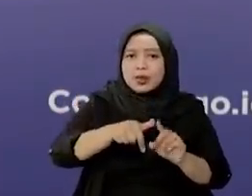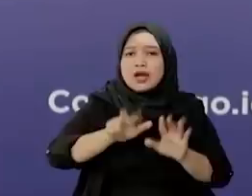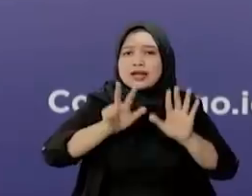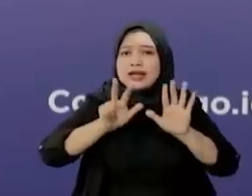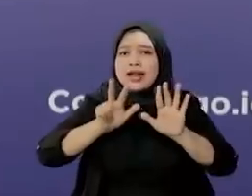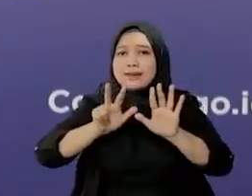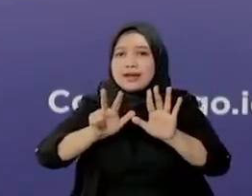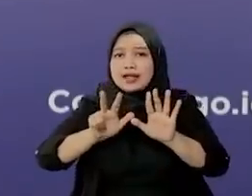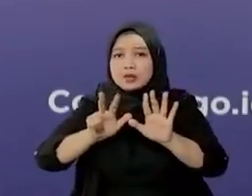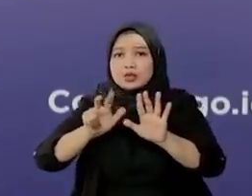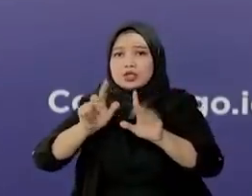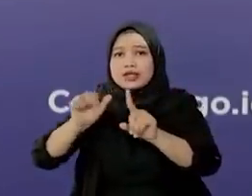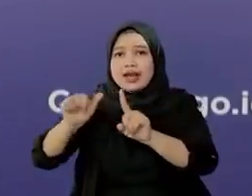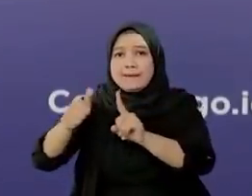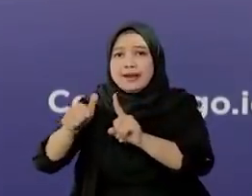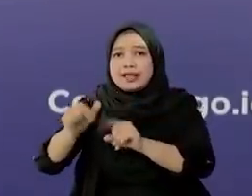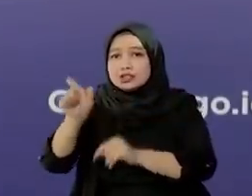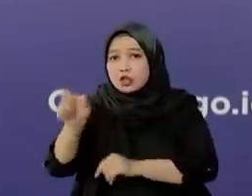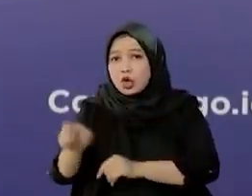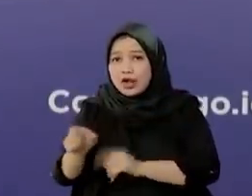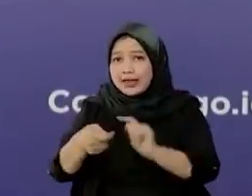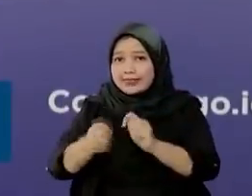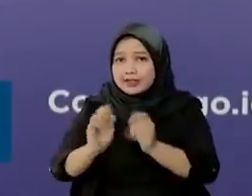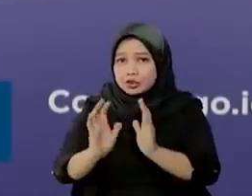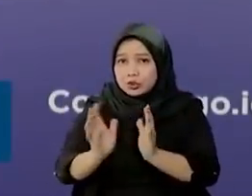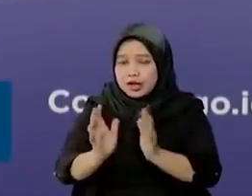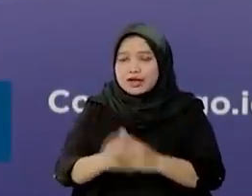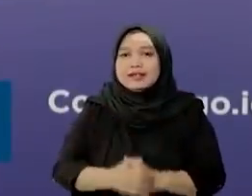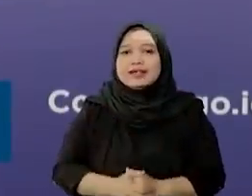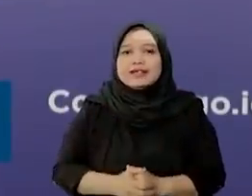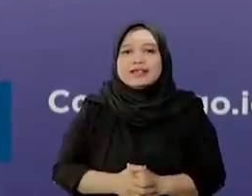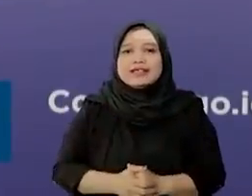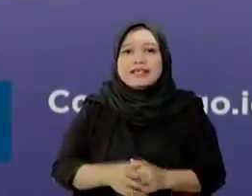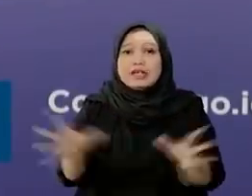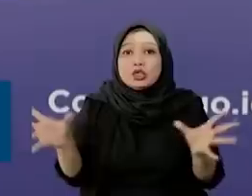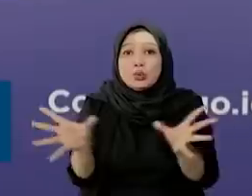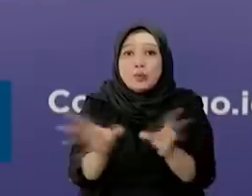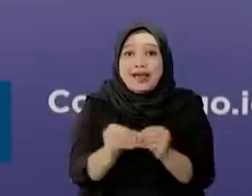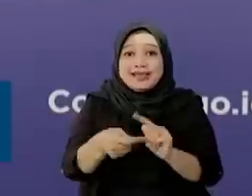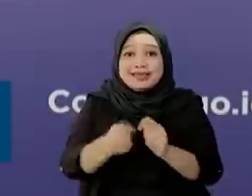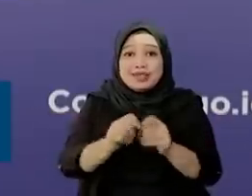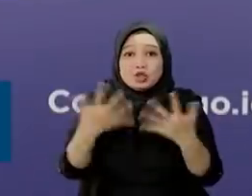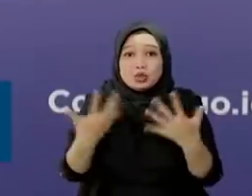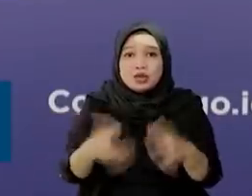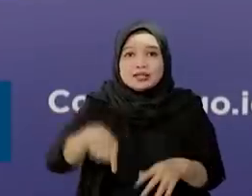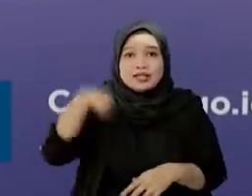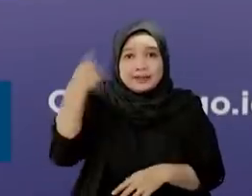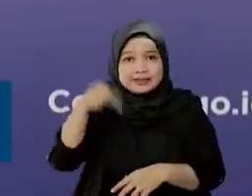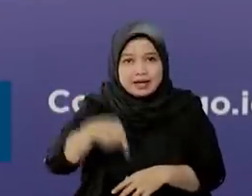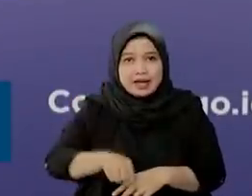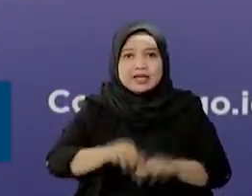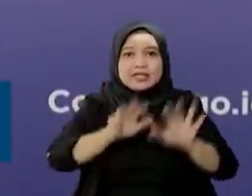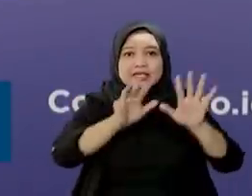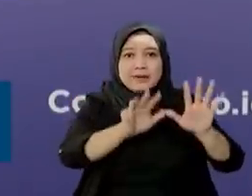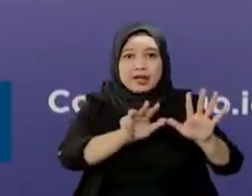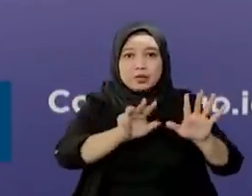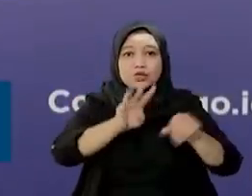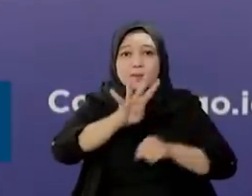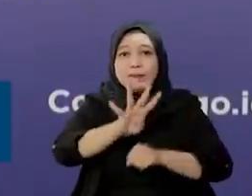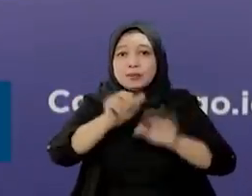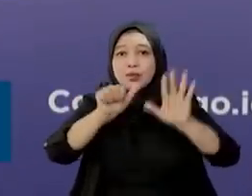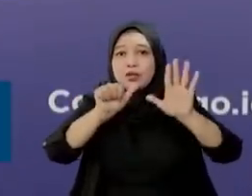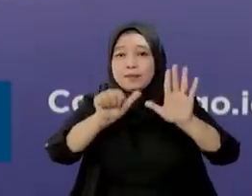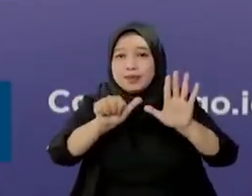17800 16 spesimen sehingga total yang sudah kita periksa Sampai dengan saat ini adalah 946